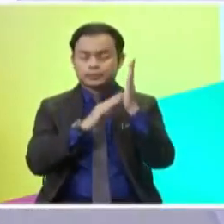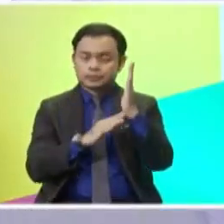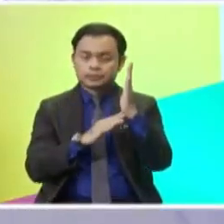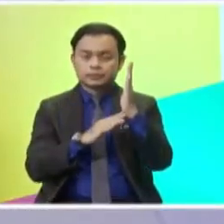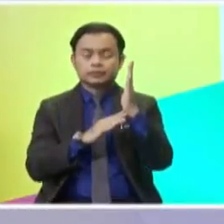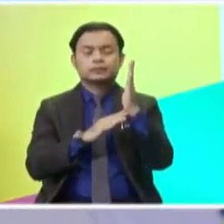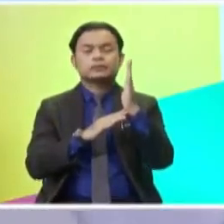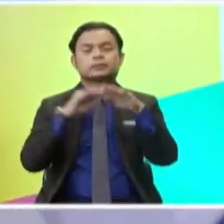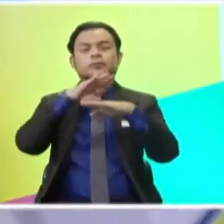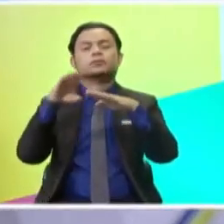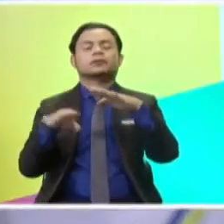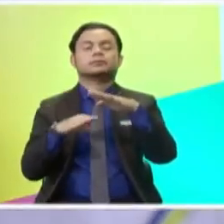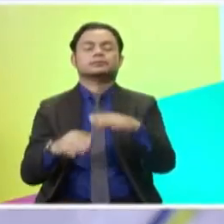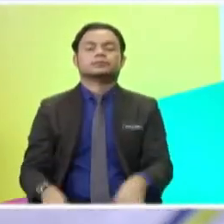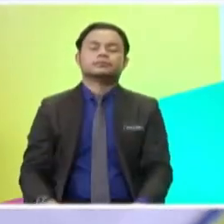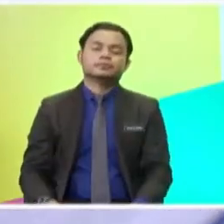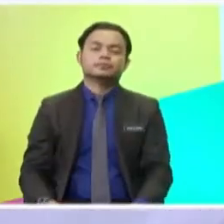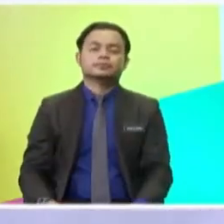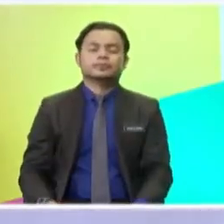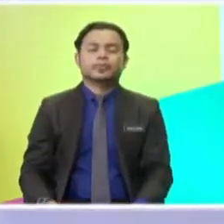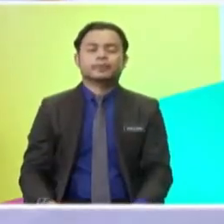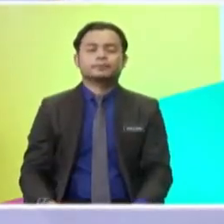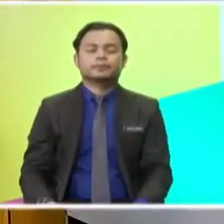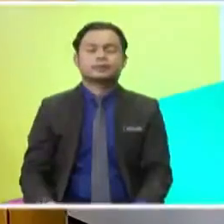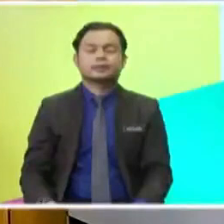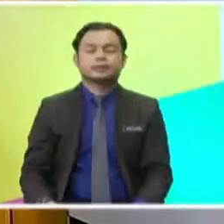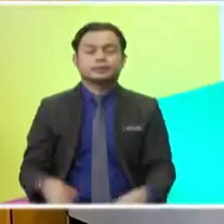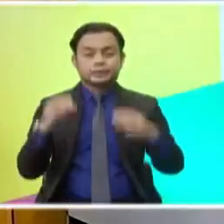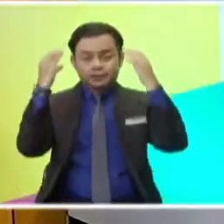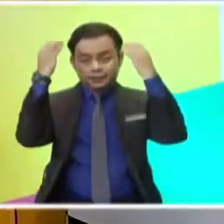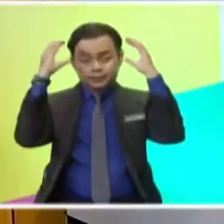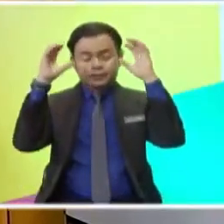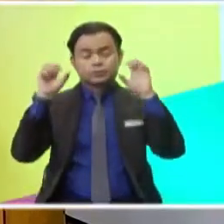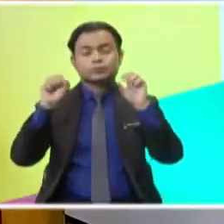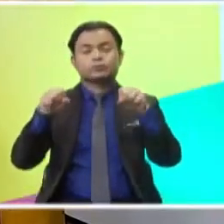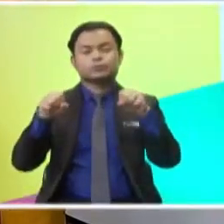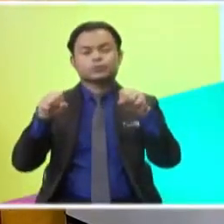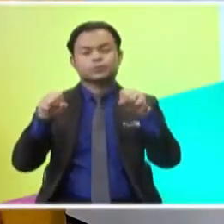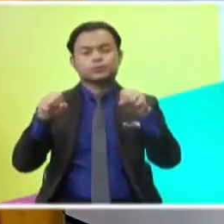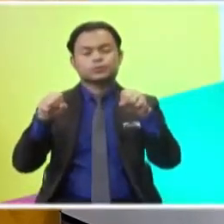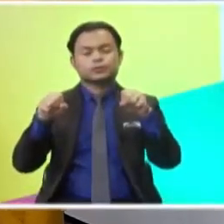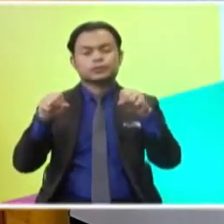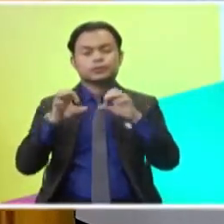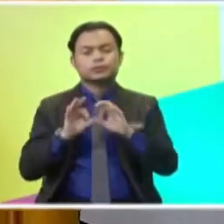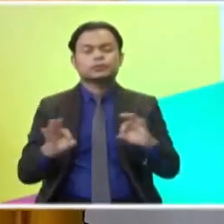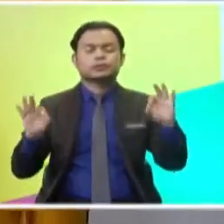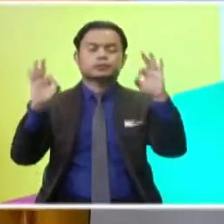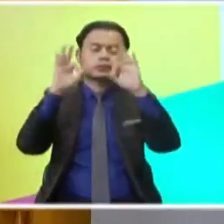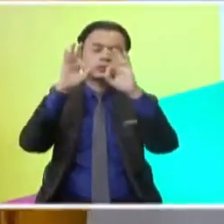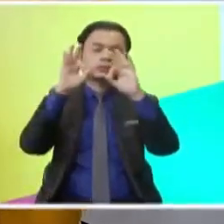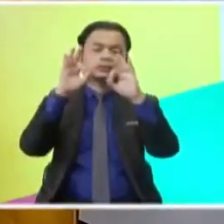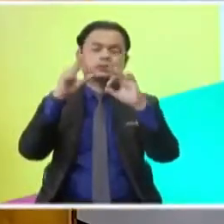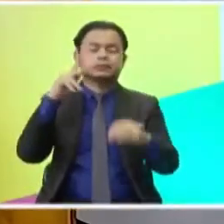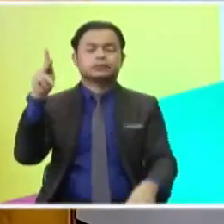baru dia akan tengok peta ni. Mungkin sebelum cikgu teruskan, cikgu boleh ceritakan kepada penonton di rumah ketika ini, apakah